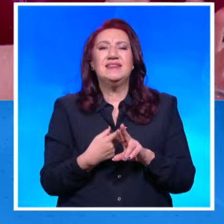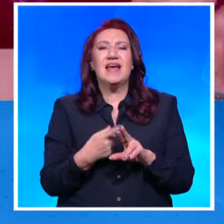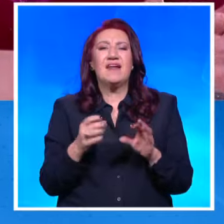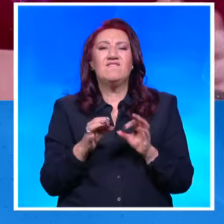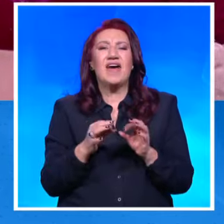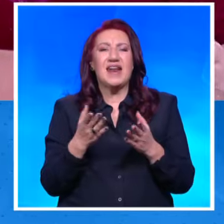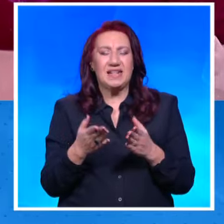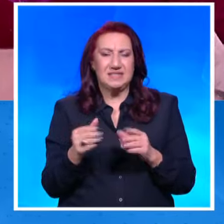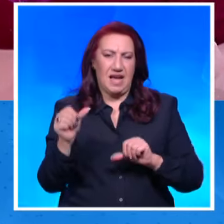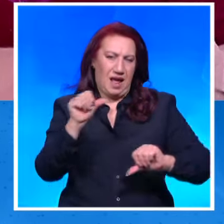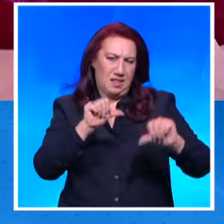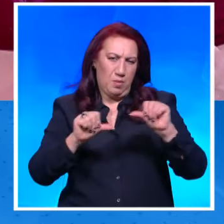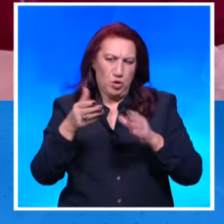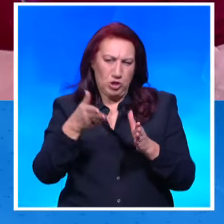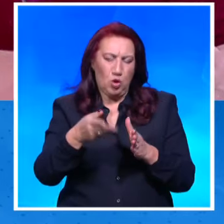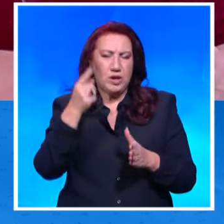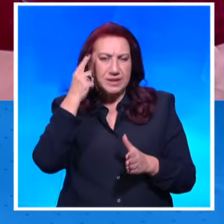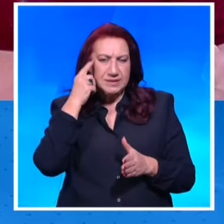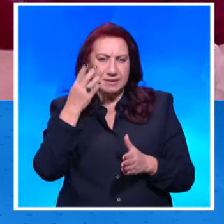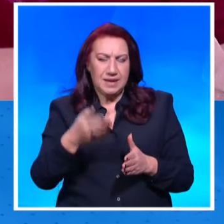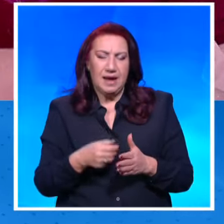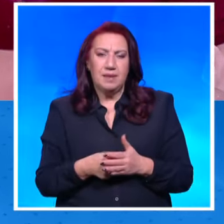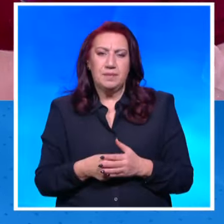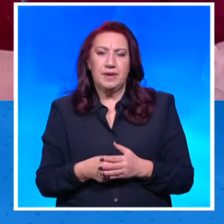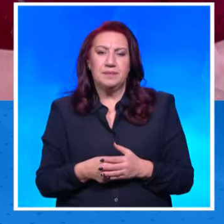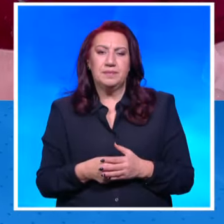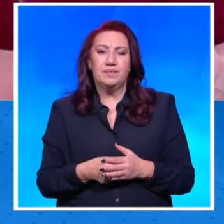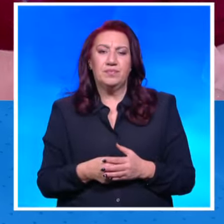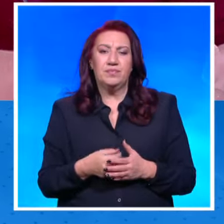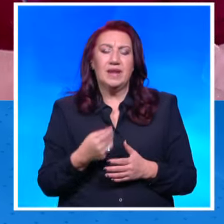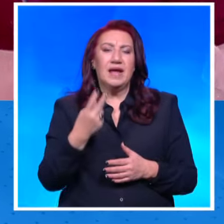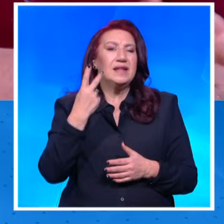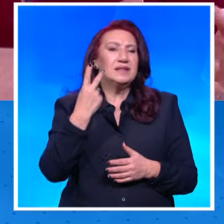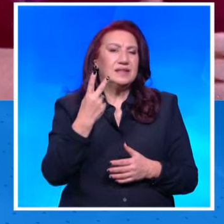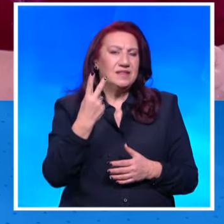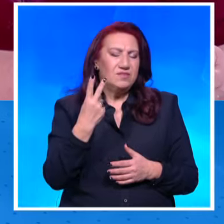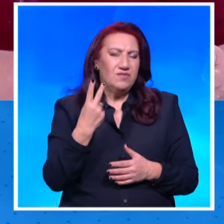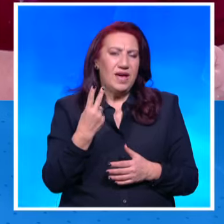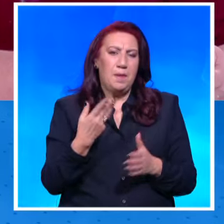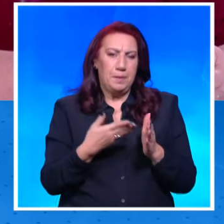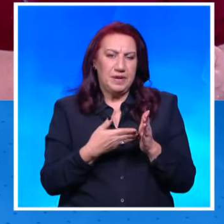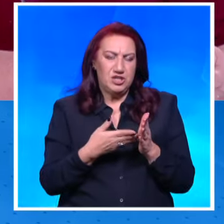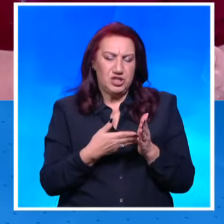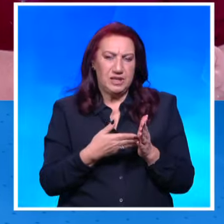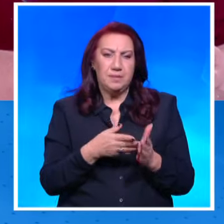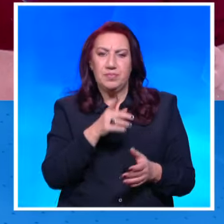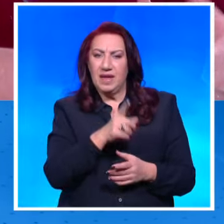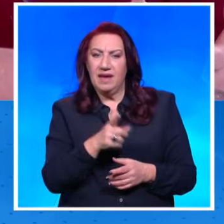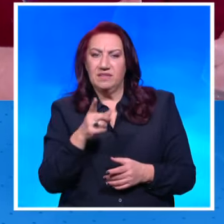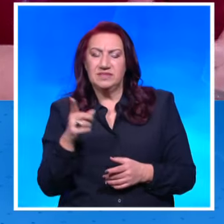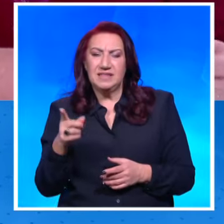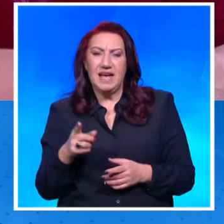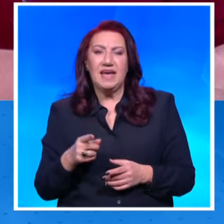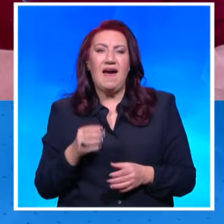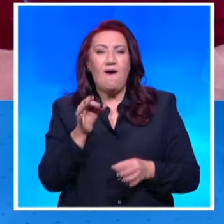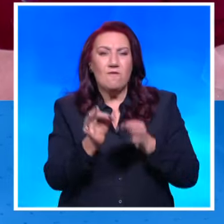лабораторни условия, и от реалния живот. Дължи се на две неща. Първо, всеки един вирус може да стимулира